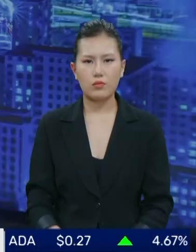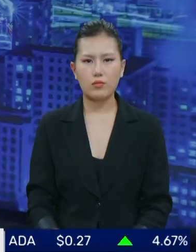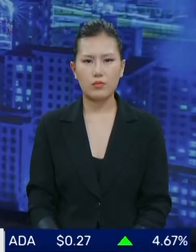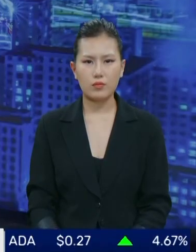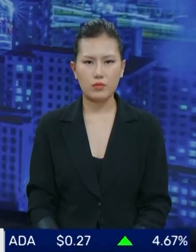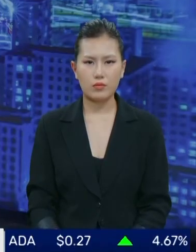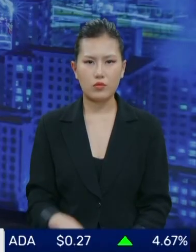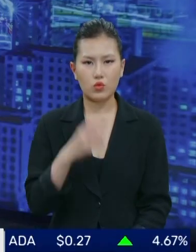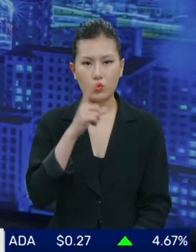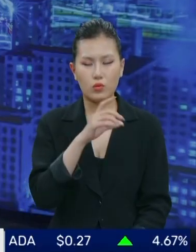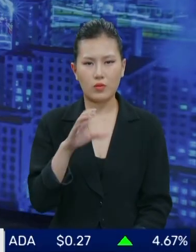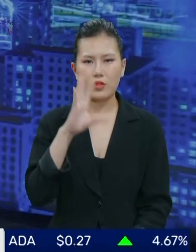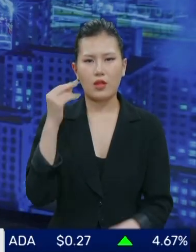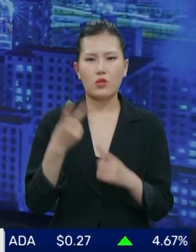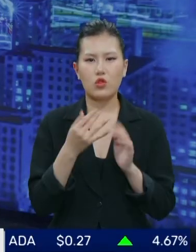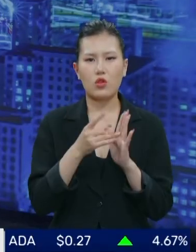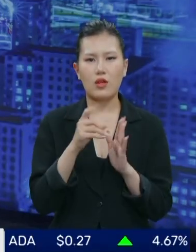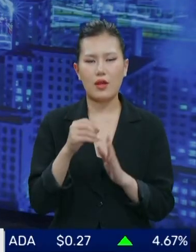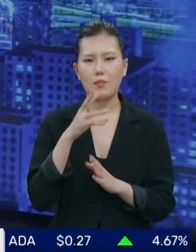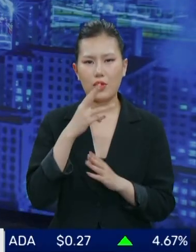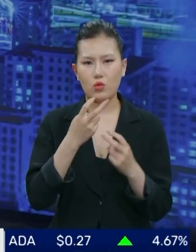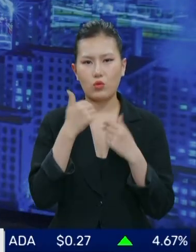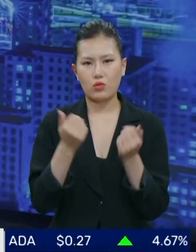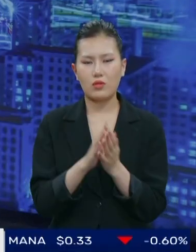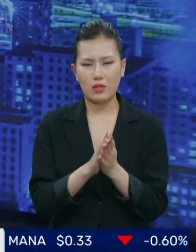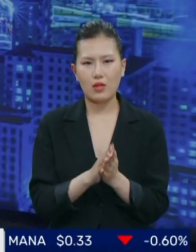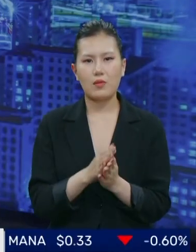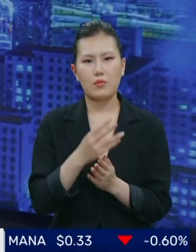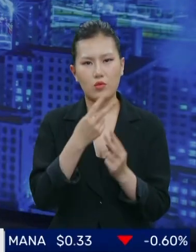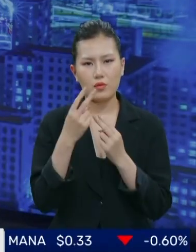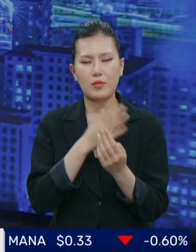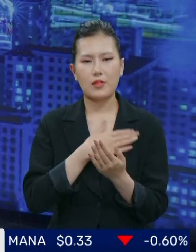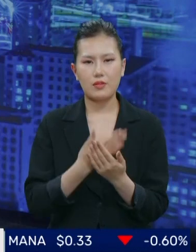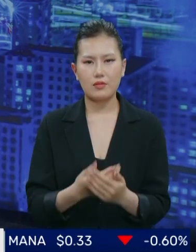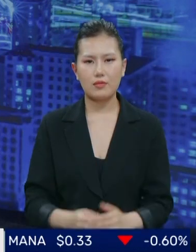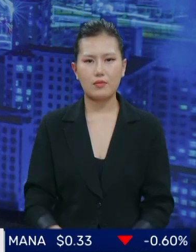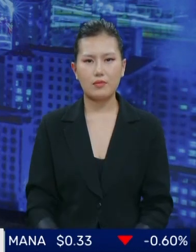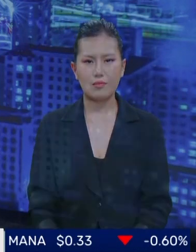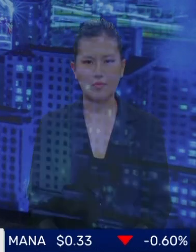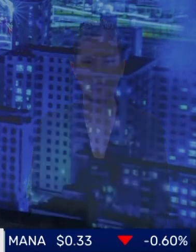Өдөр шат Тэнгэрлэгийн 7-р мэдээллийн хөтөлбөрийг үзлээ. Хамтаж анхаарлаа хандуулсан танд баярлалаа.